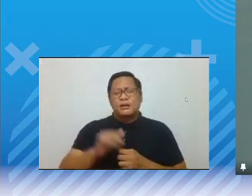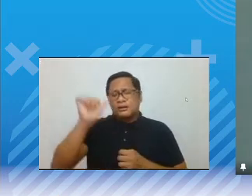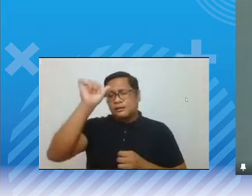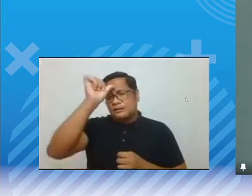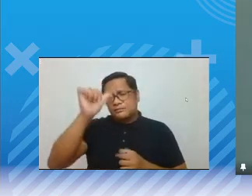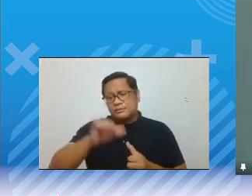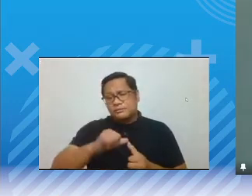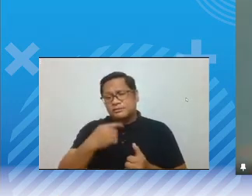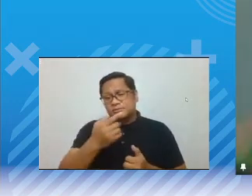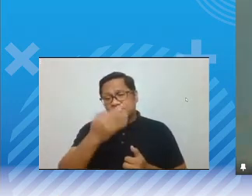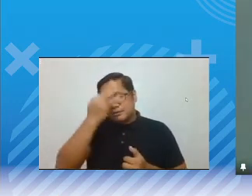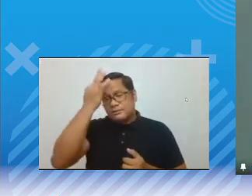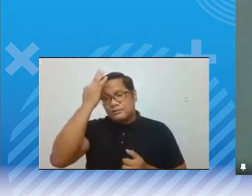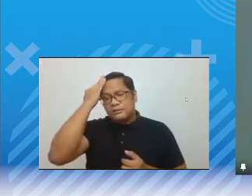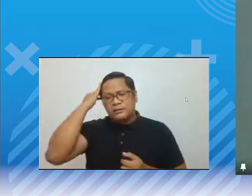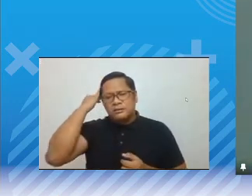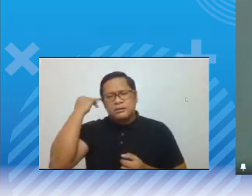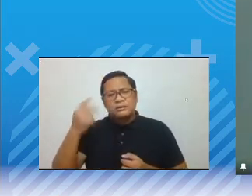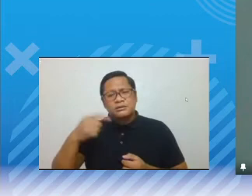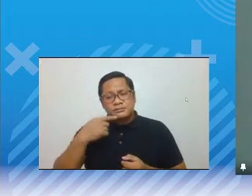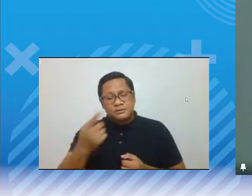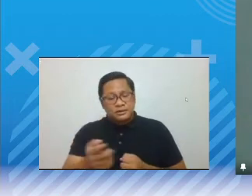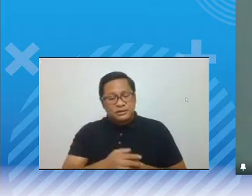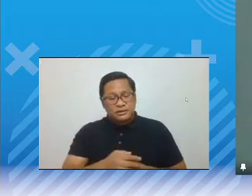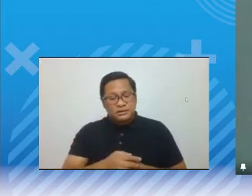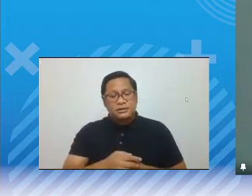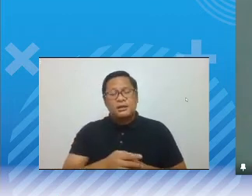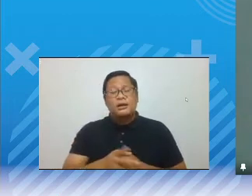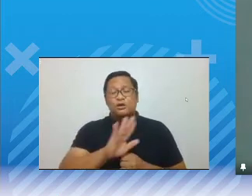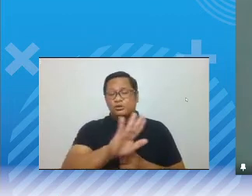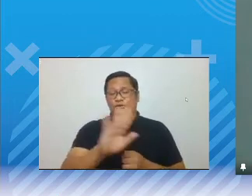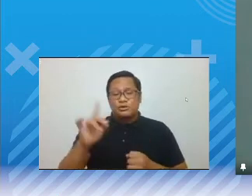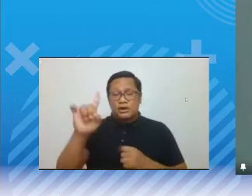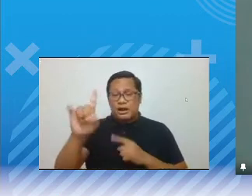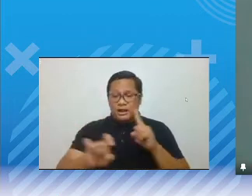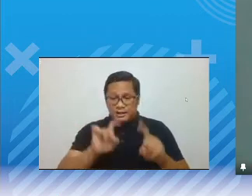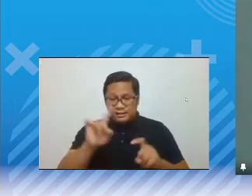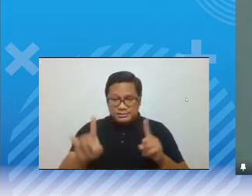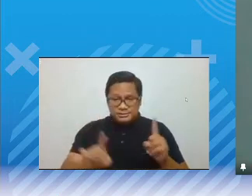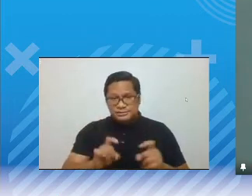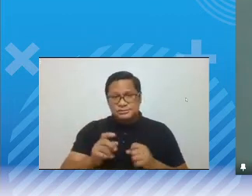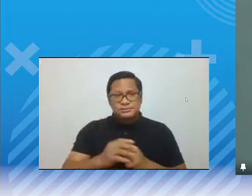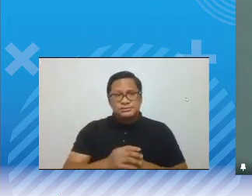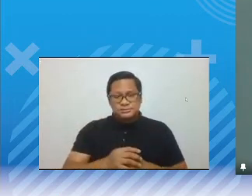na i-post ang inyong mga katanungan sa ating